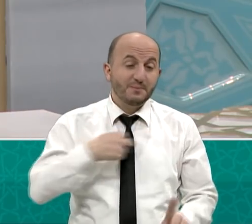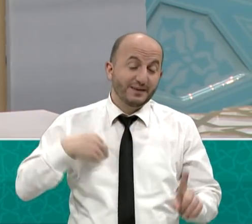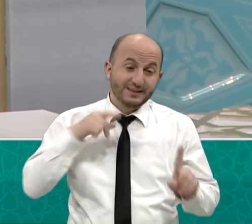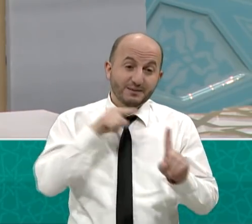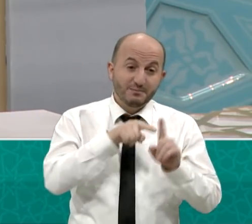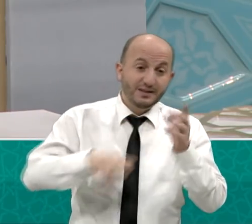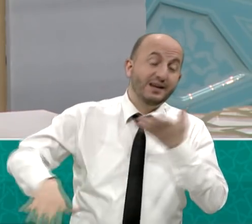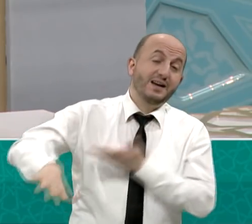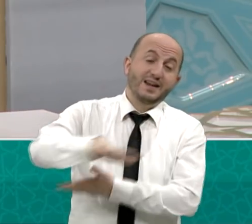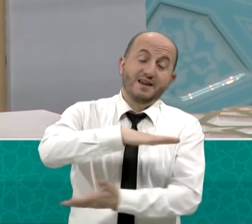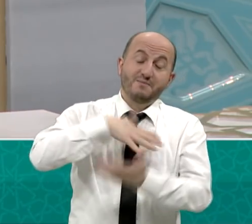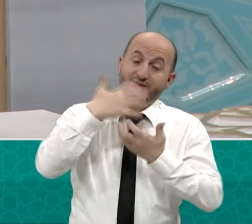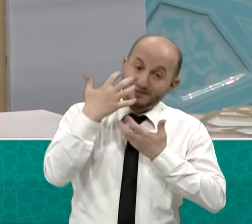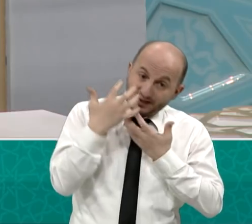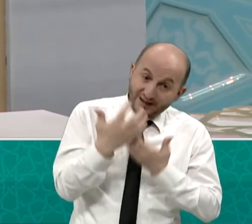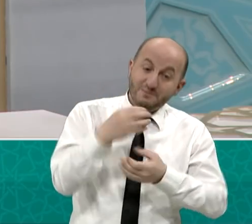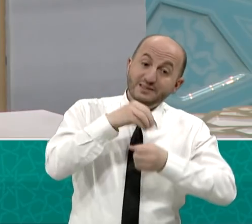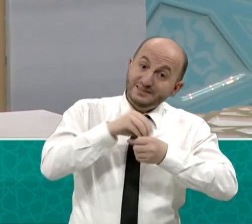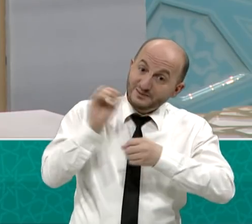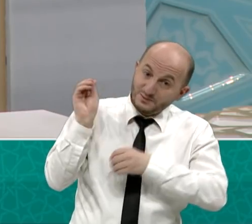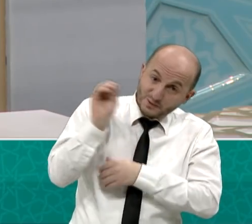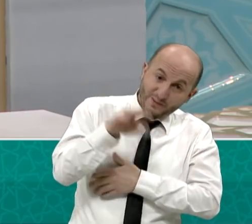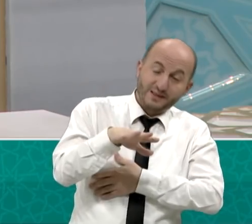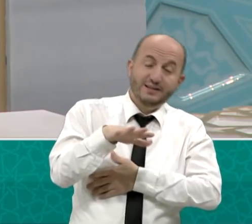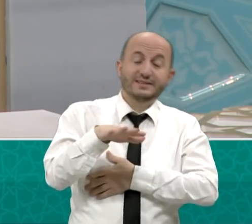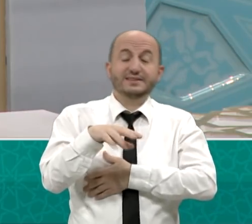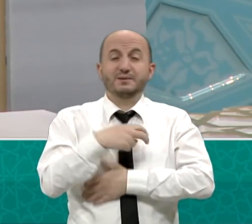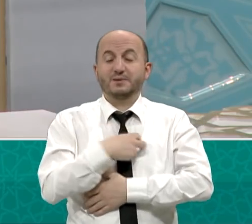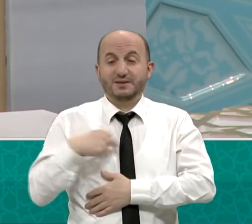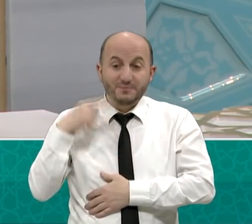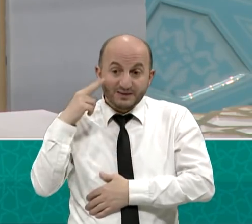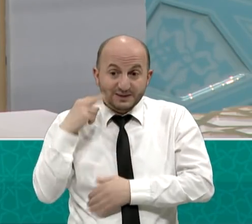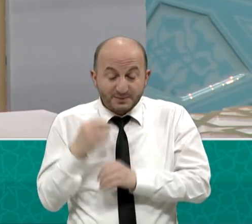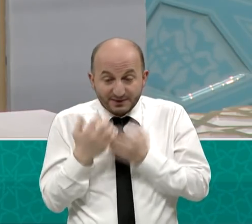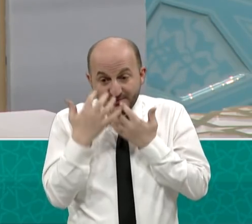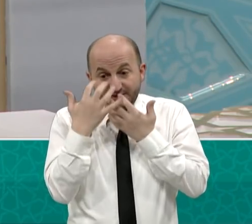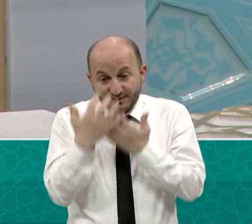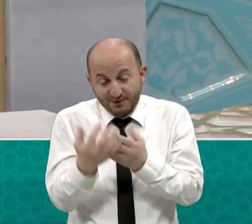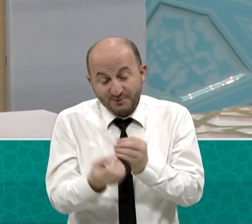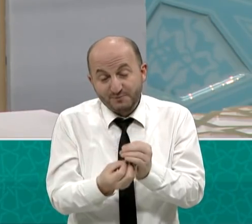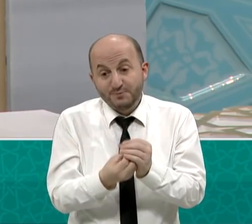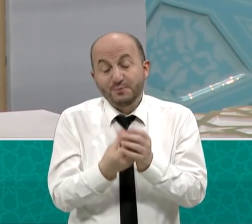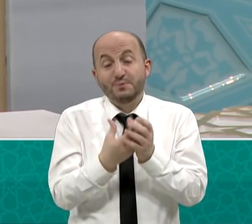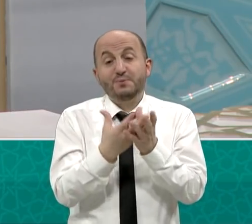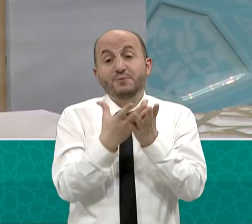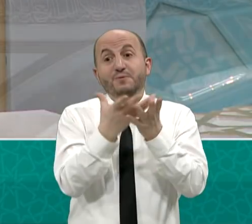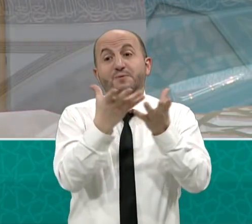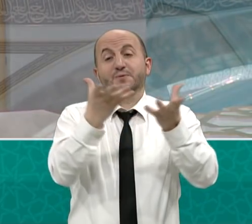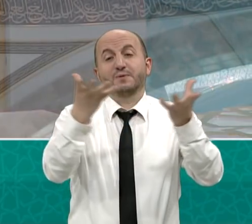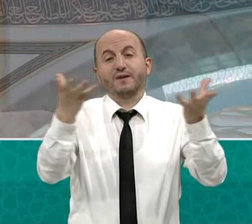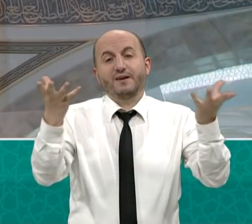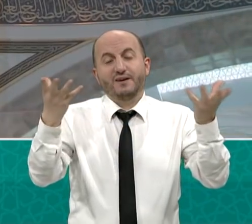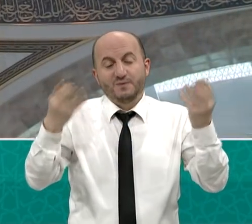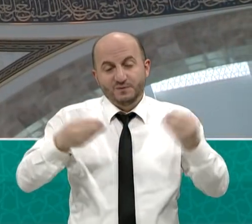diye Rabbimiz, Peygamberimizin de mahsa bir rahmet kaynağı olduğu ifade edilir.